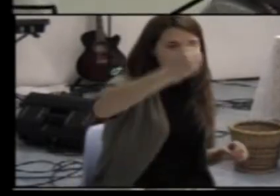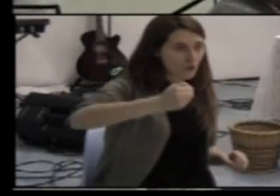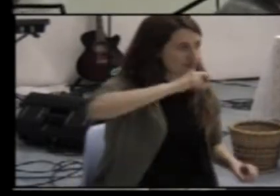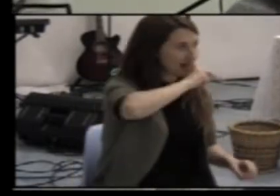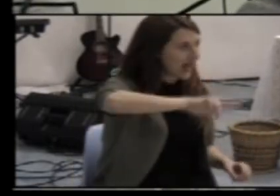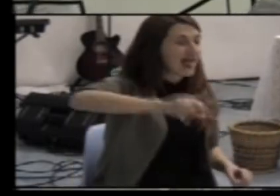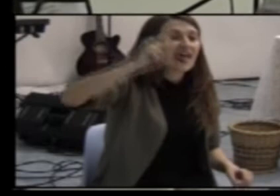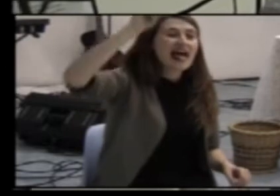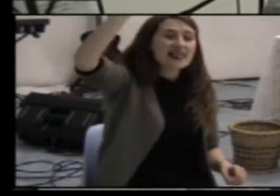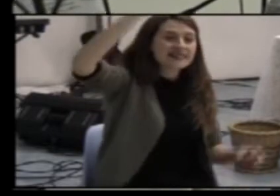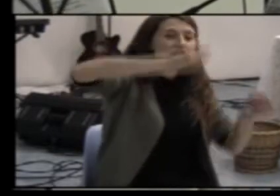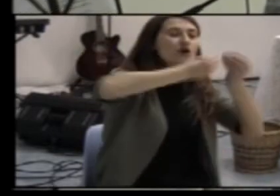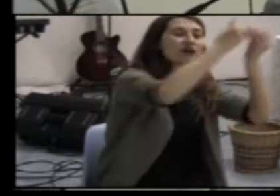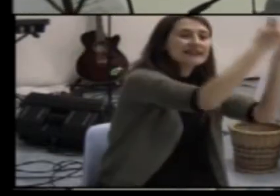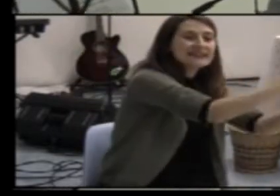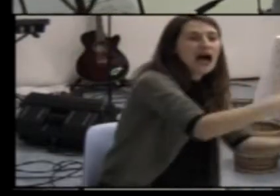E